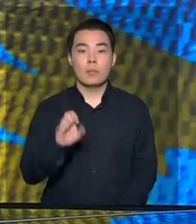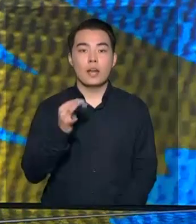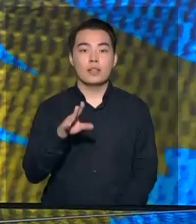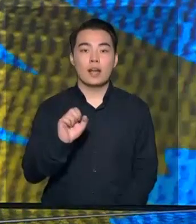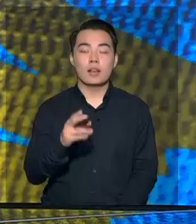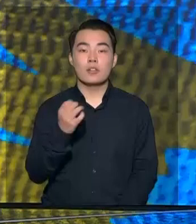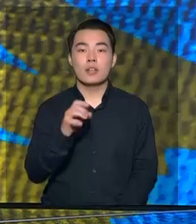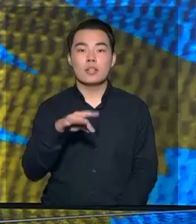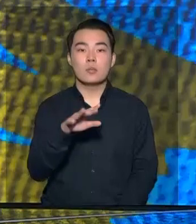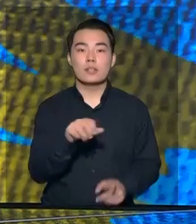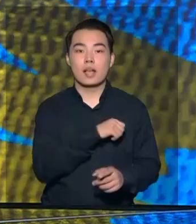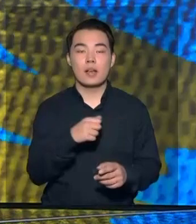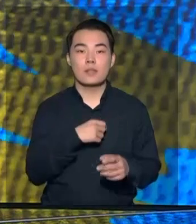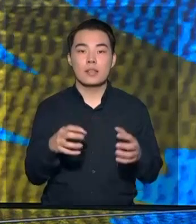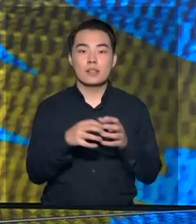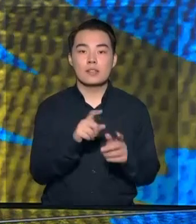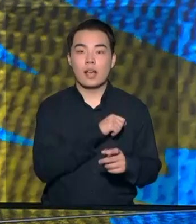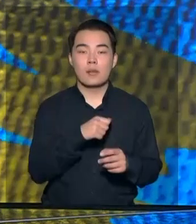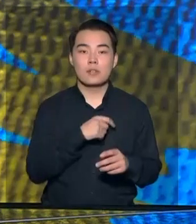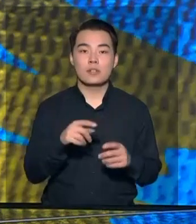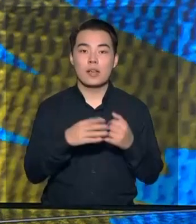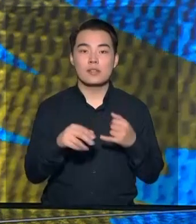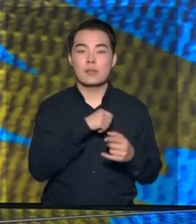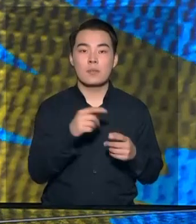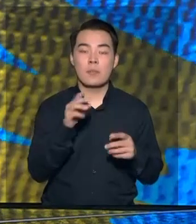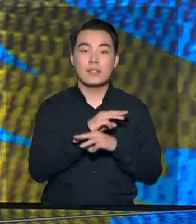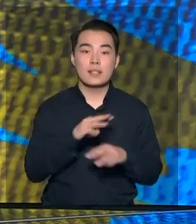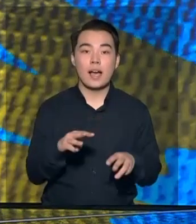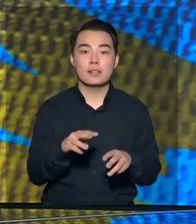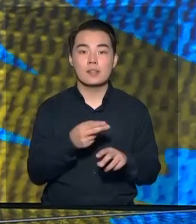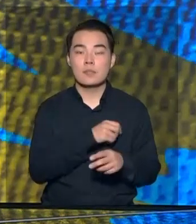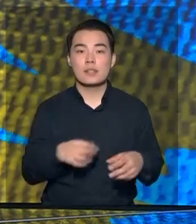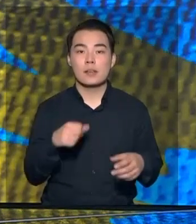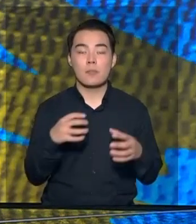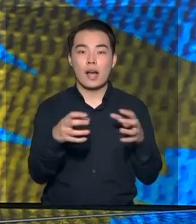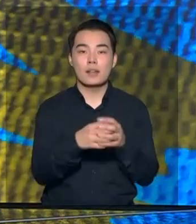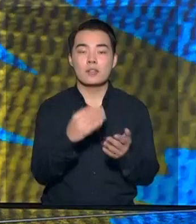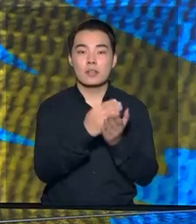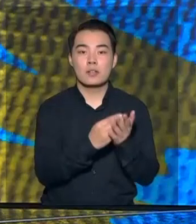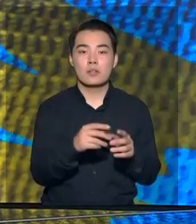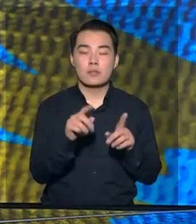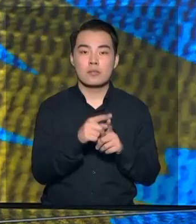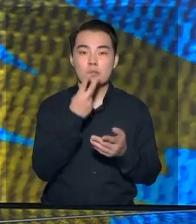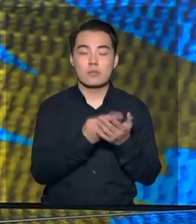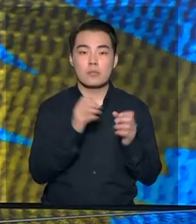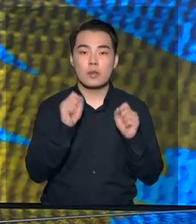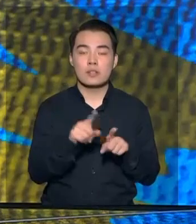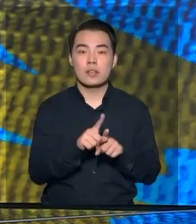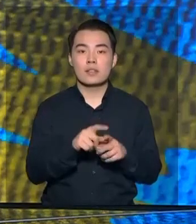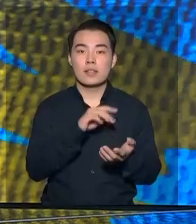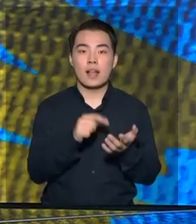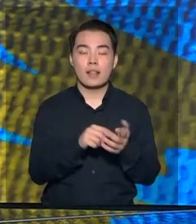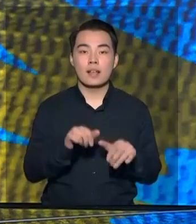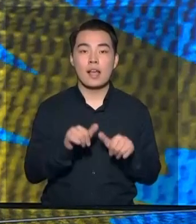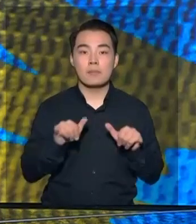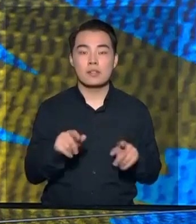Байтақ және республика саяси ұйымдары енді жергілікті мәслихаттарда өз партиялық тізімін ұсыналады. Бүгін орталық сайлау комиссиясының арнайы